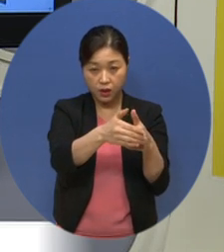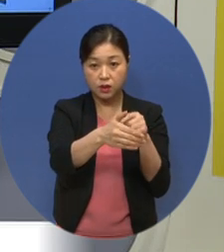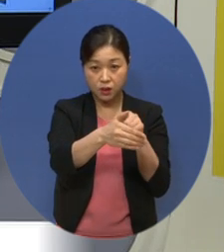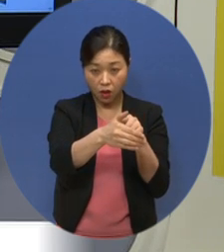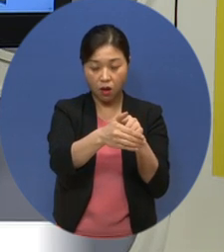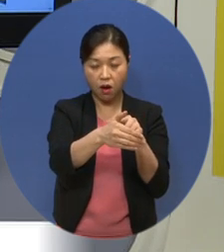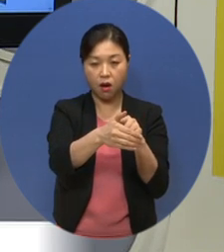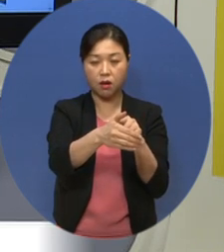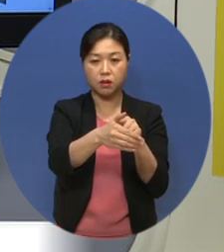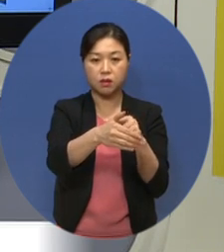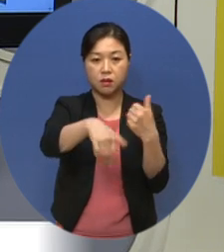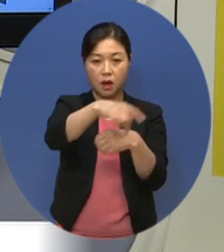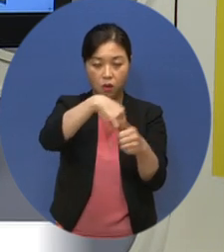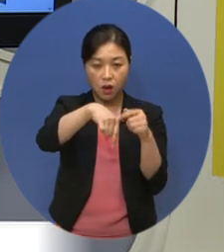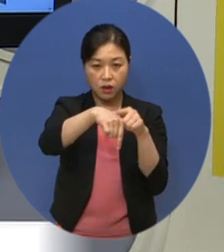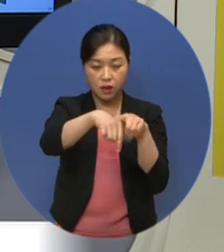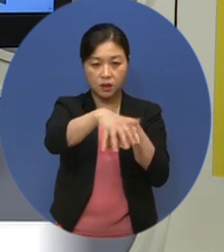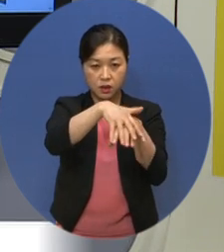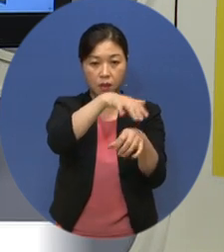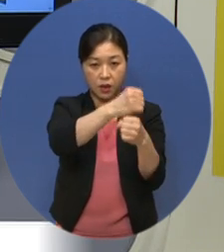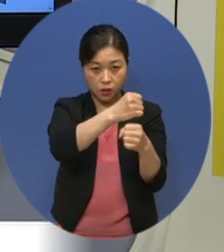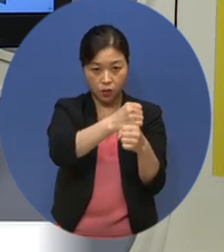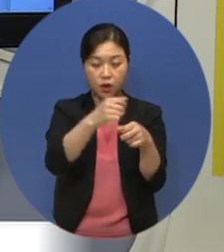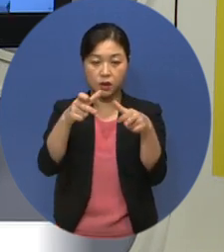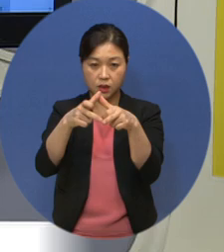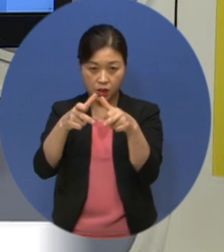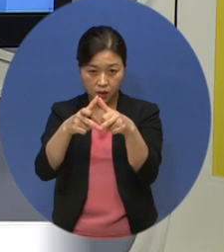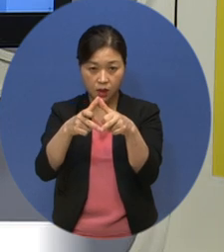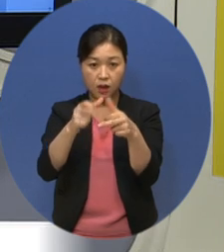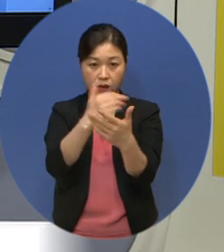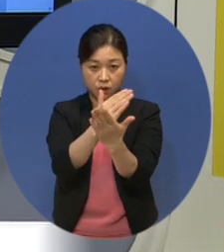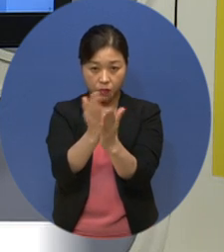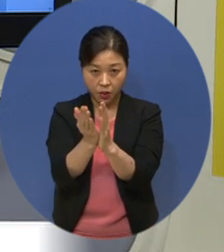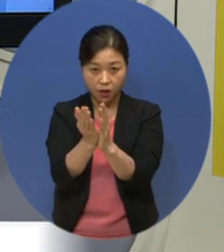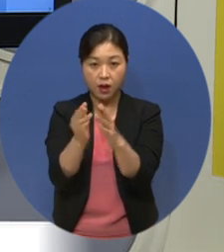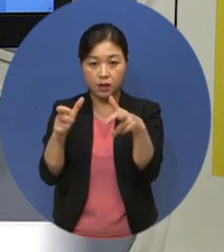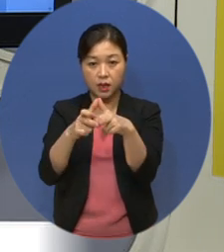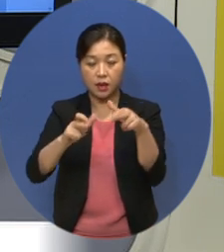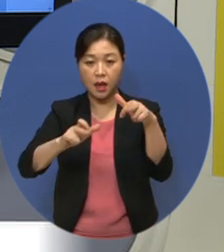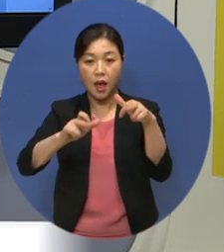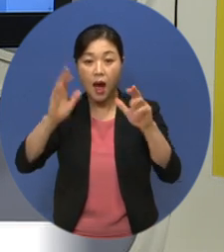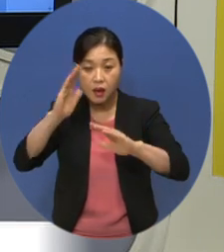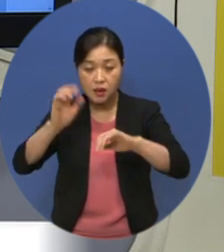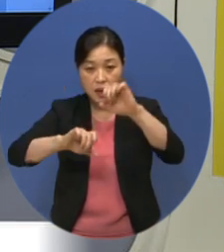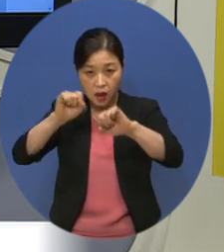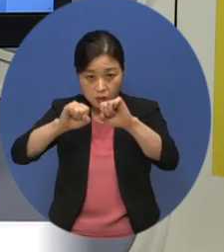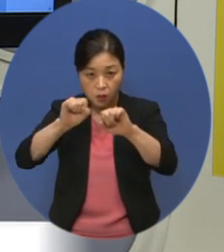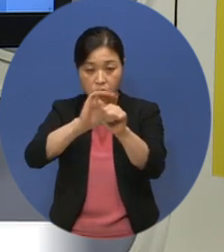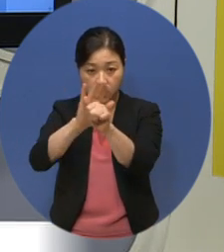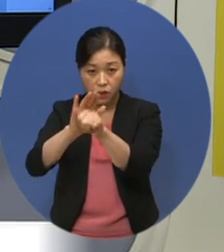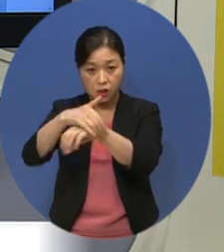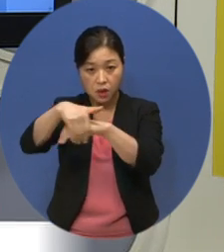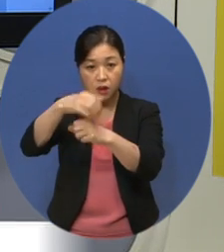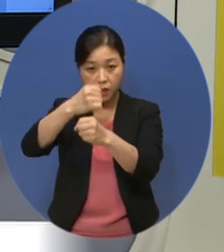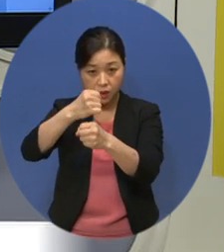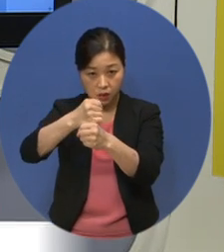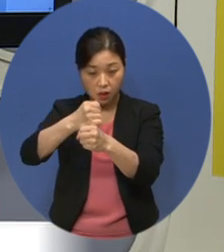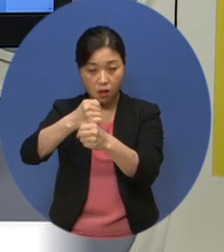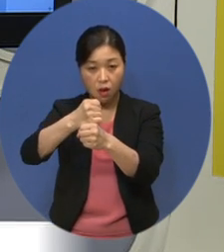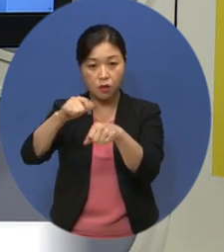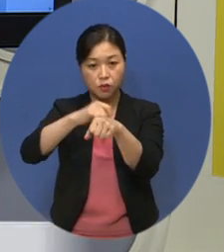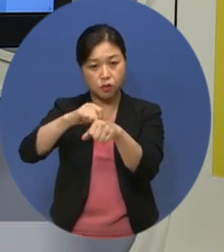구축하고 장애 유형별 장애학생 행동 지원 확대 등을 통해 특수교육 지원 내실화에 집중할